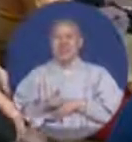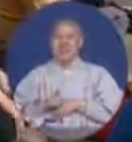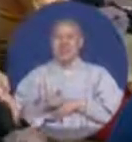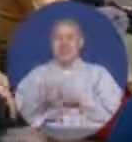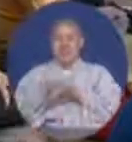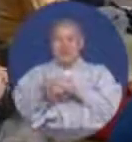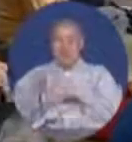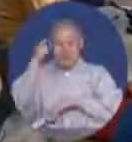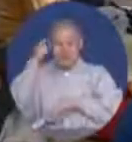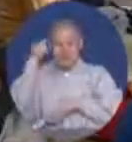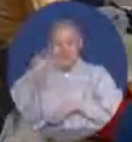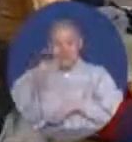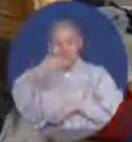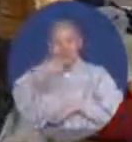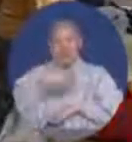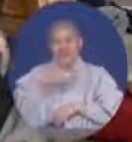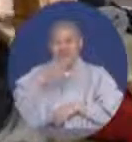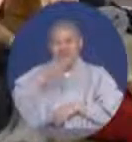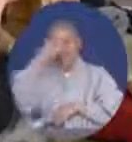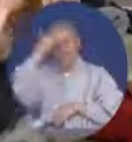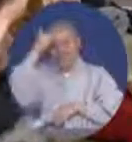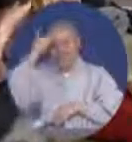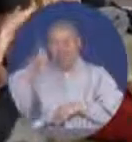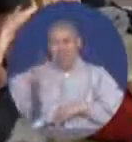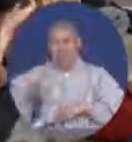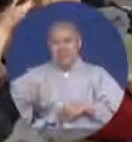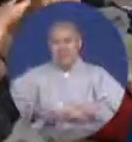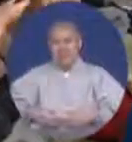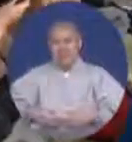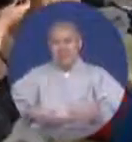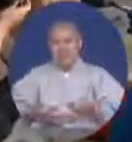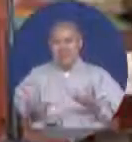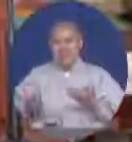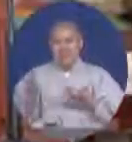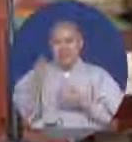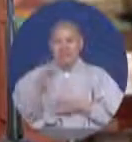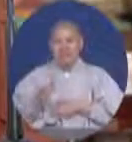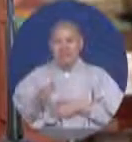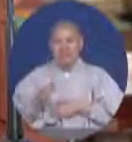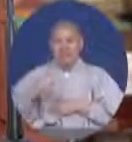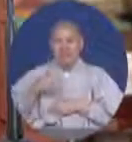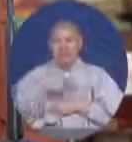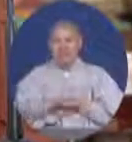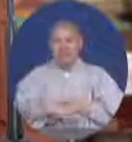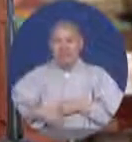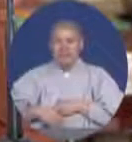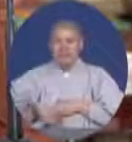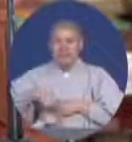그 생각해. 그 늙은 할아버지 그 아무짝에도 쓸데없는 몸인데 그 몸 홀로